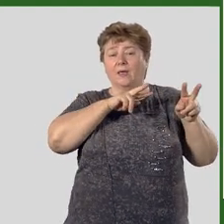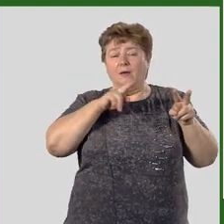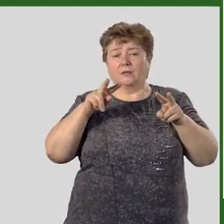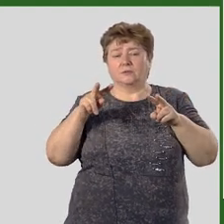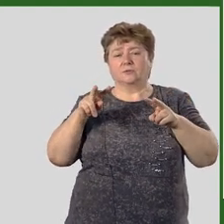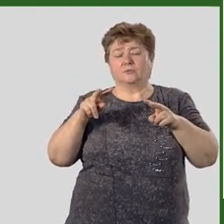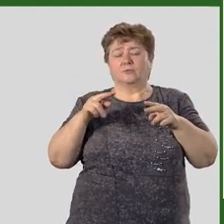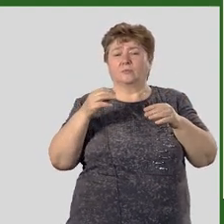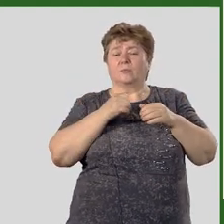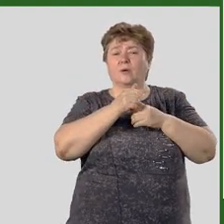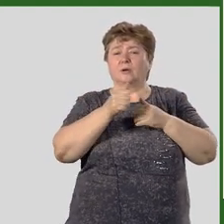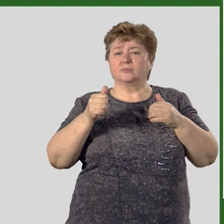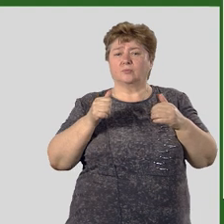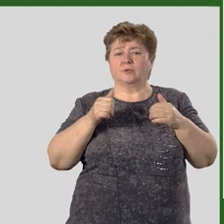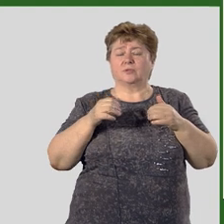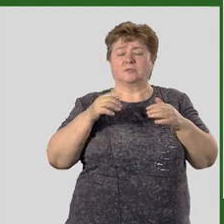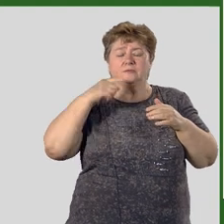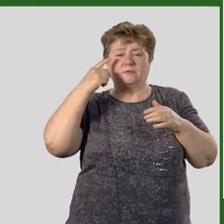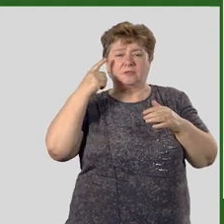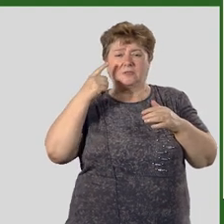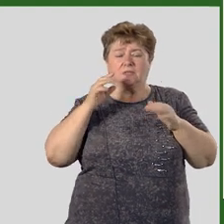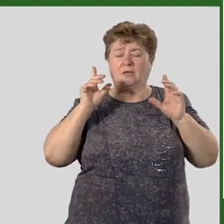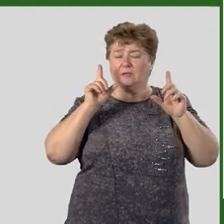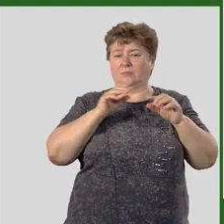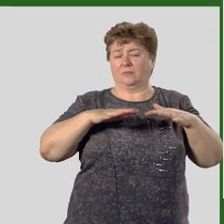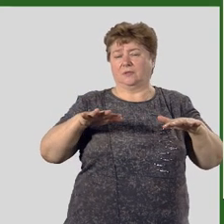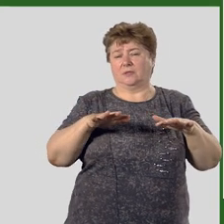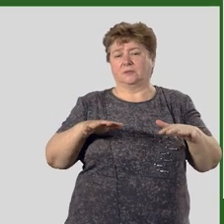Рассмотрим особенности внешней миграции в Кыргызстане.